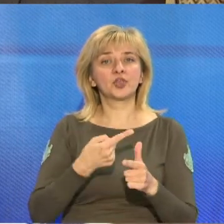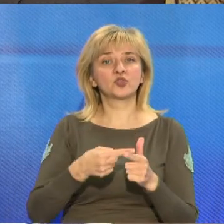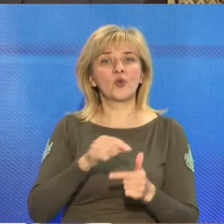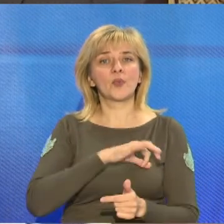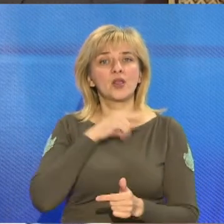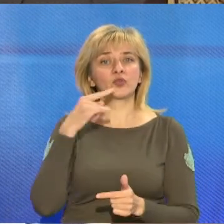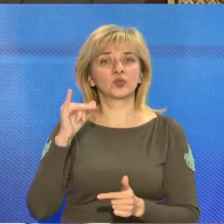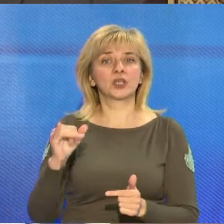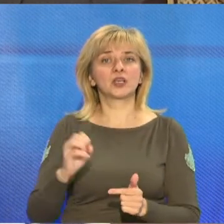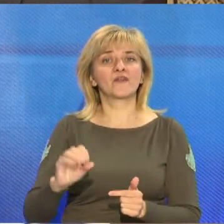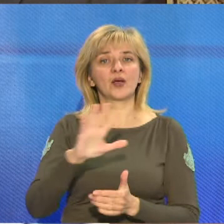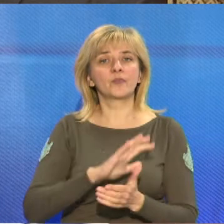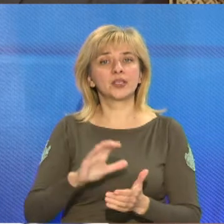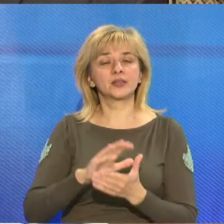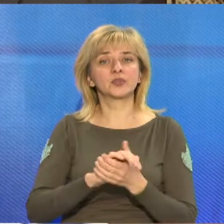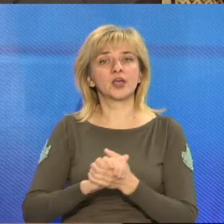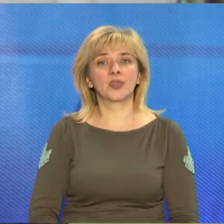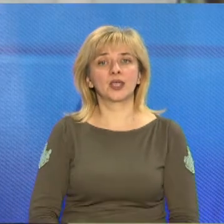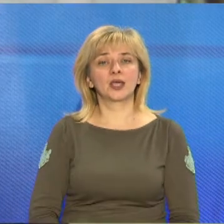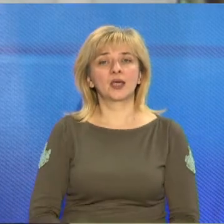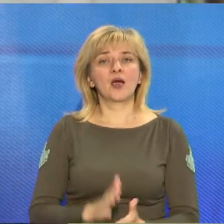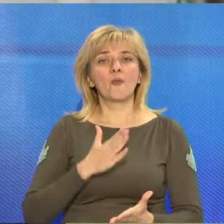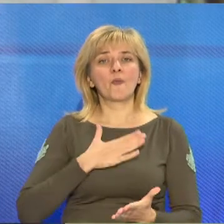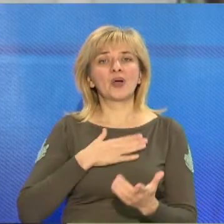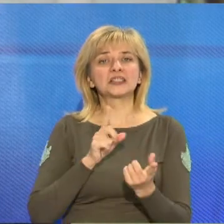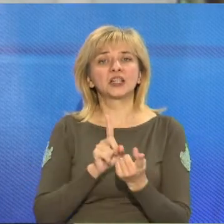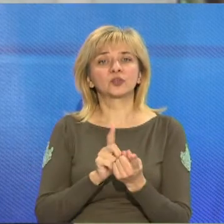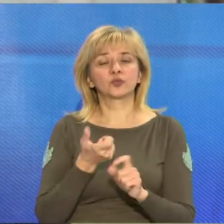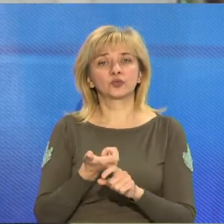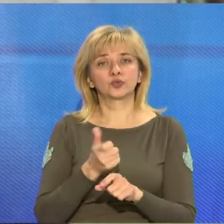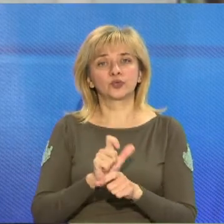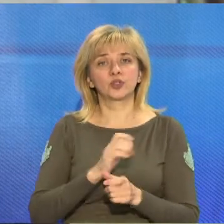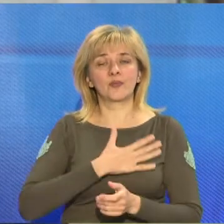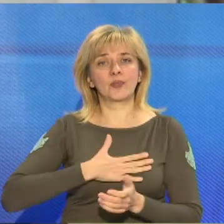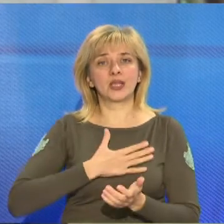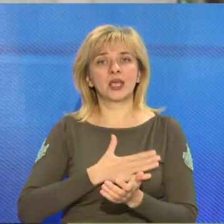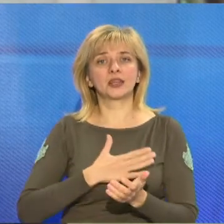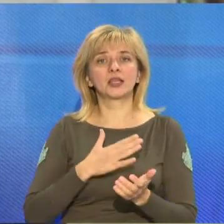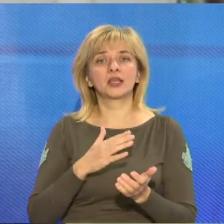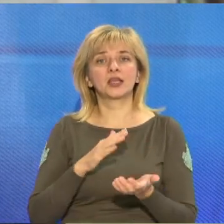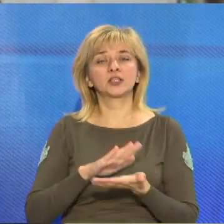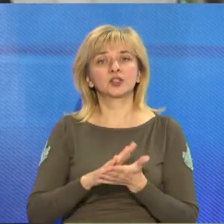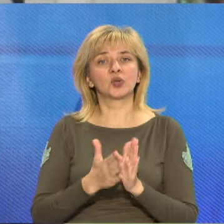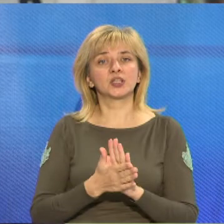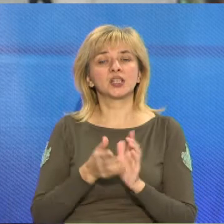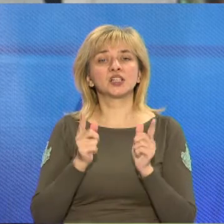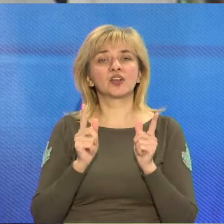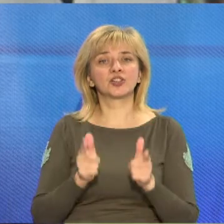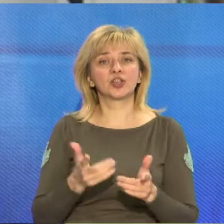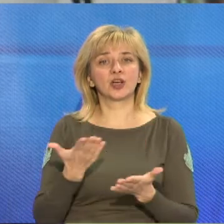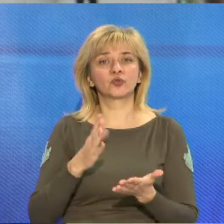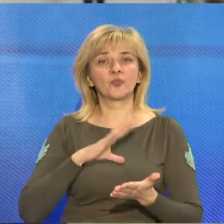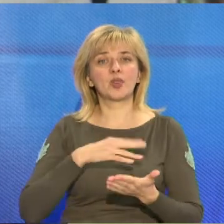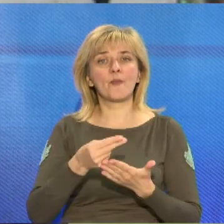дазволу. Мы столкнулись с одной очень неприятной ситуацией. Соглашение, которое было